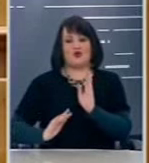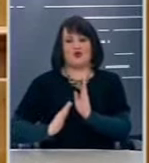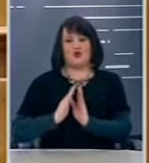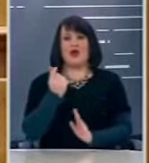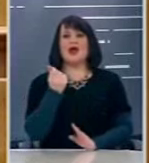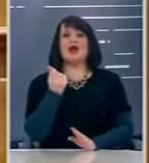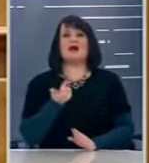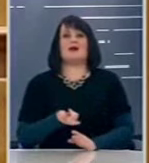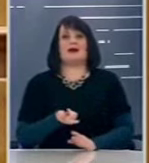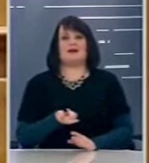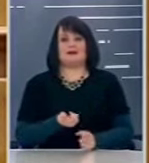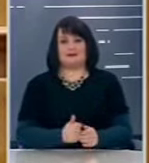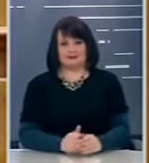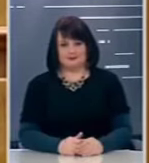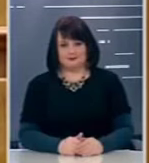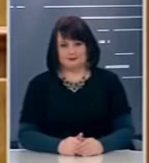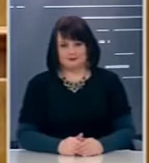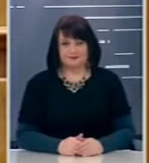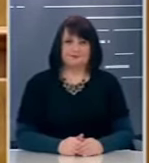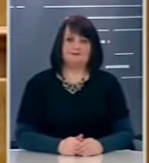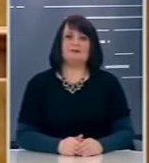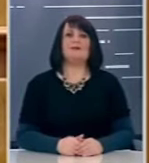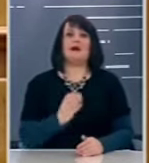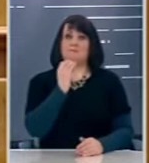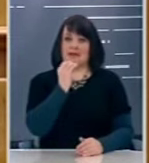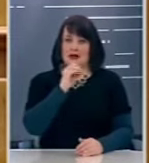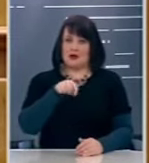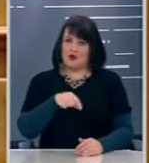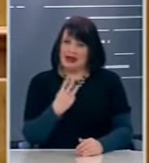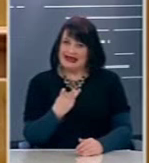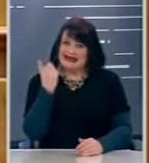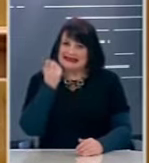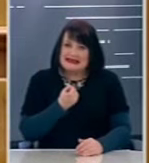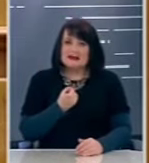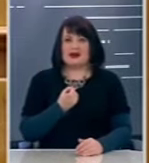θετικούς ρυθμούς ανάπτυξης, κατά 0,3%, δηλαδή